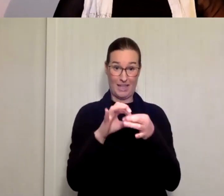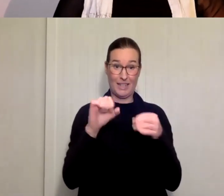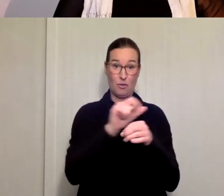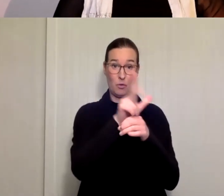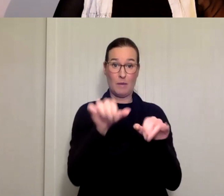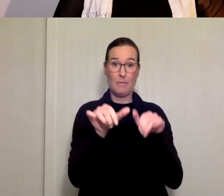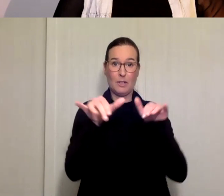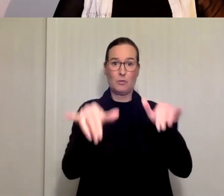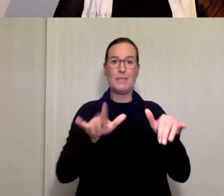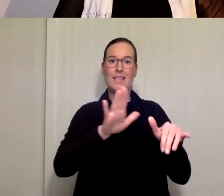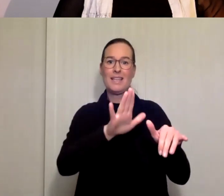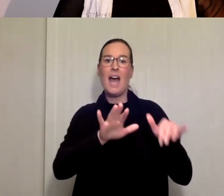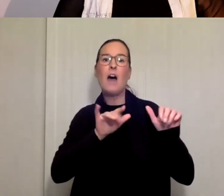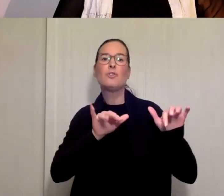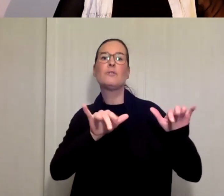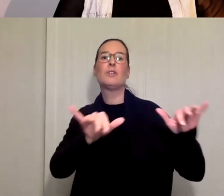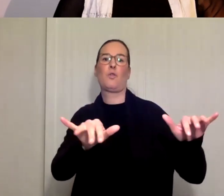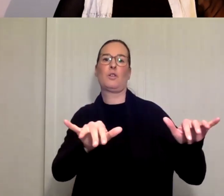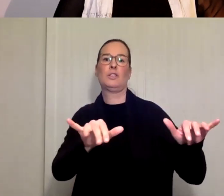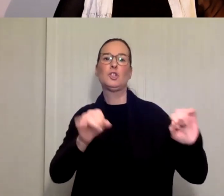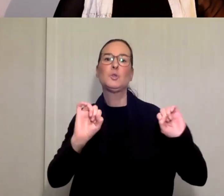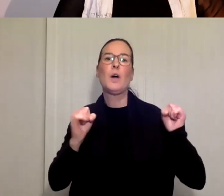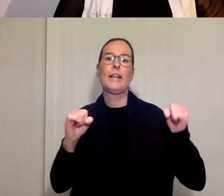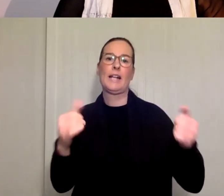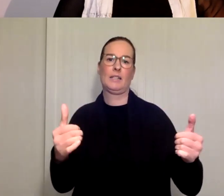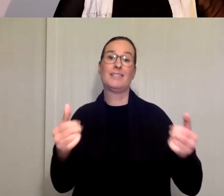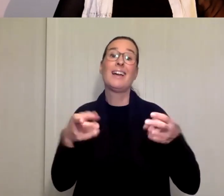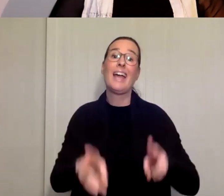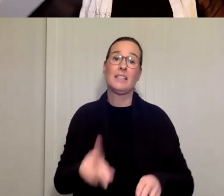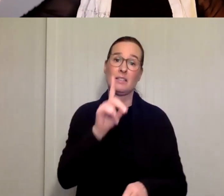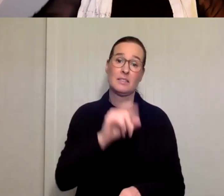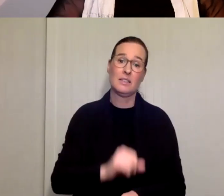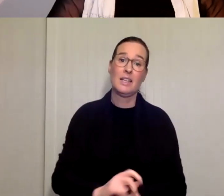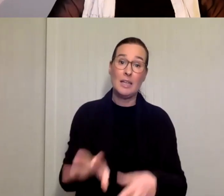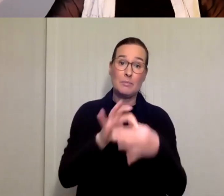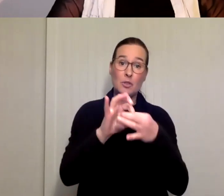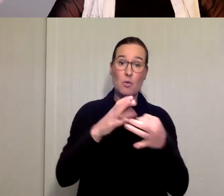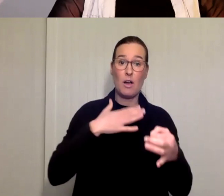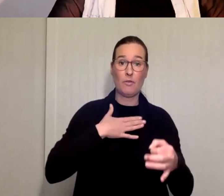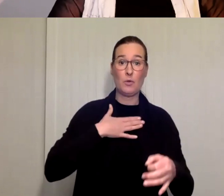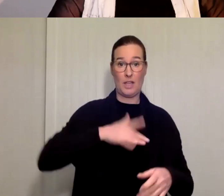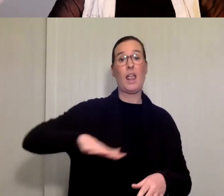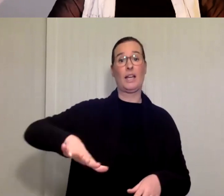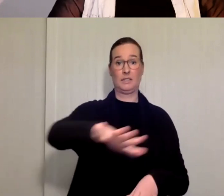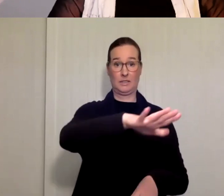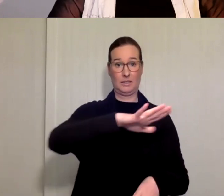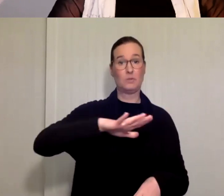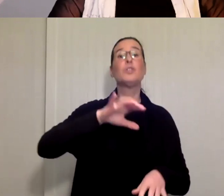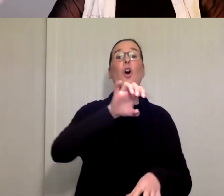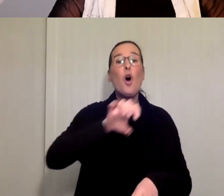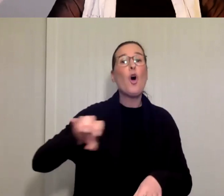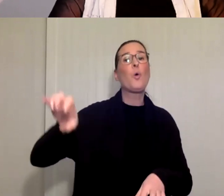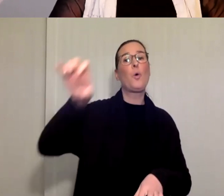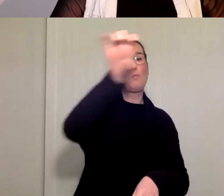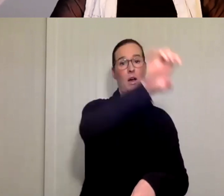Corona-Pandemie zu handeln. Und das momentan immer nur bezogen auf unser Land, also nicht nur, auch auf Europa,